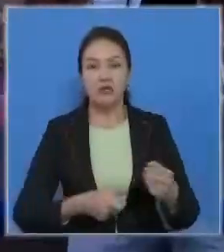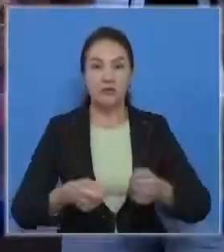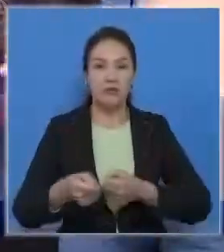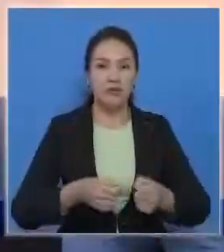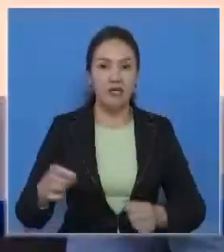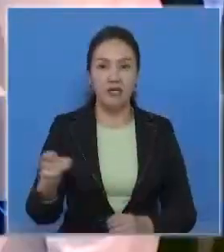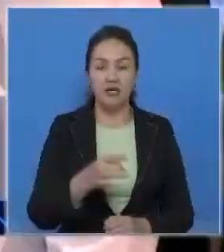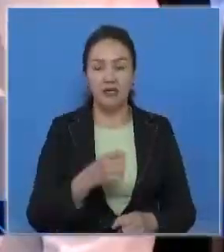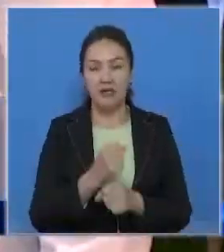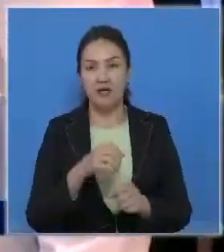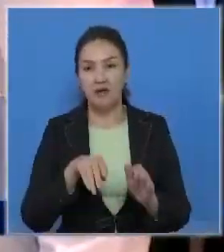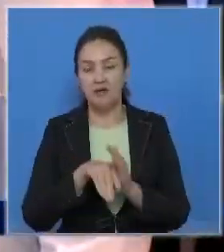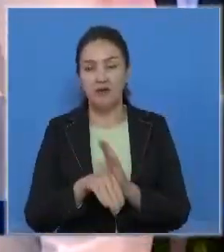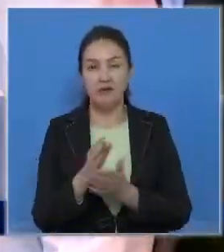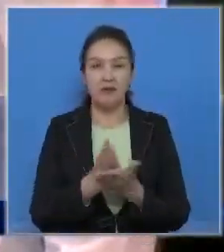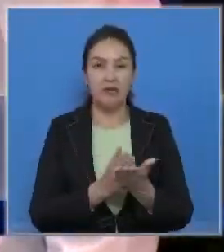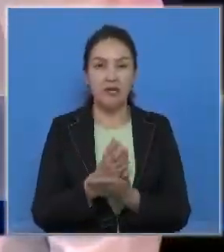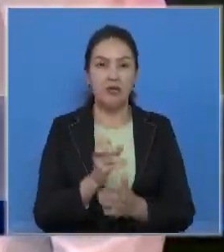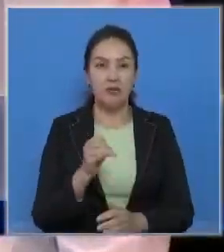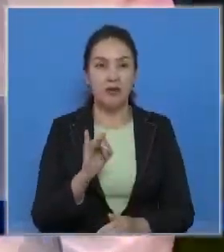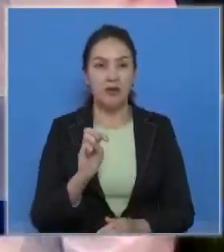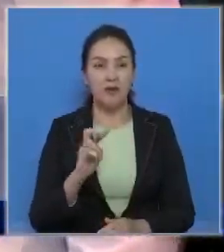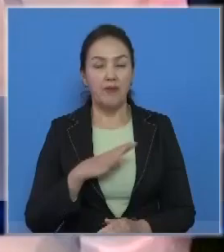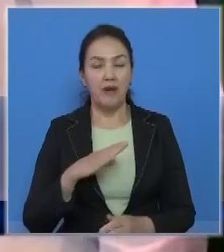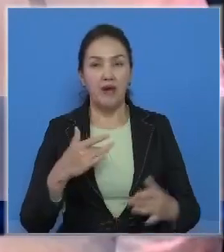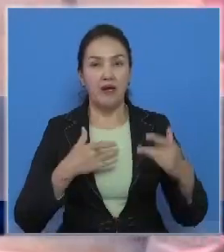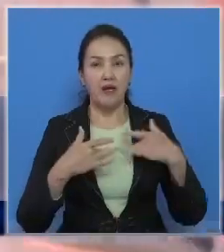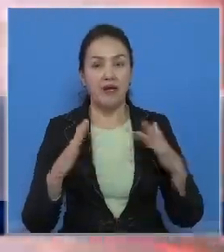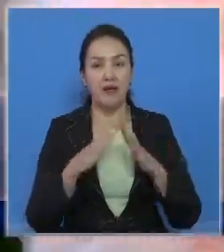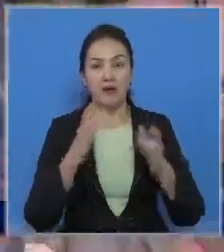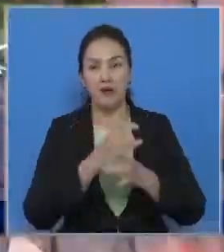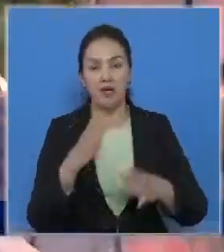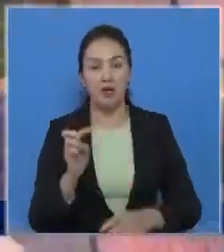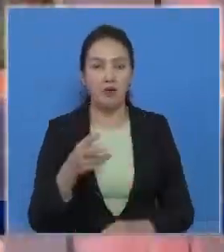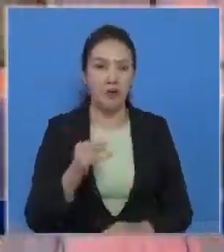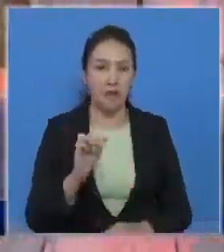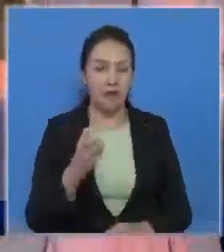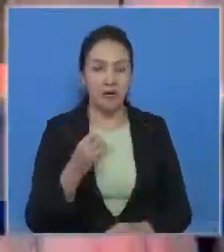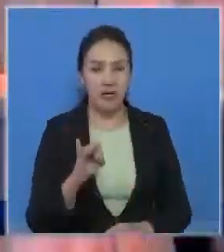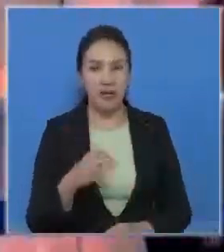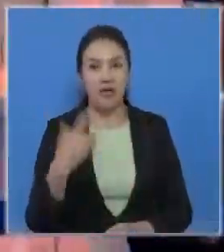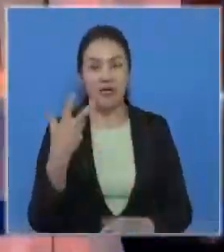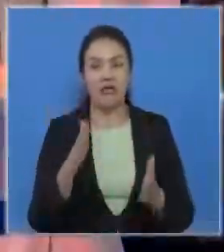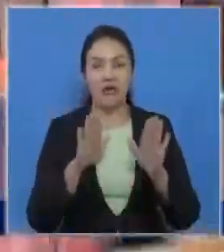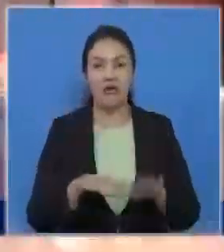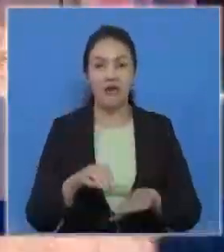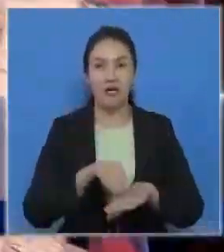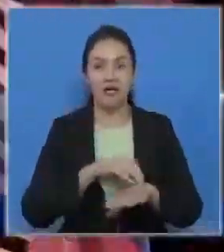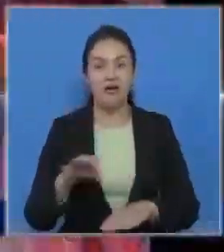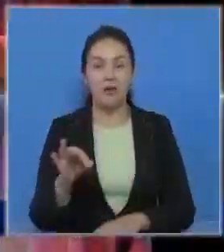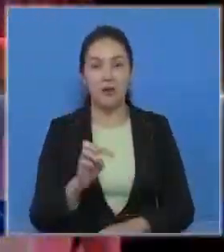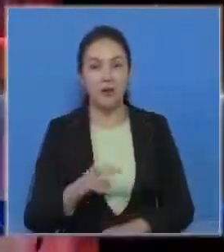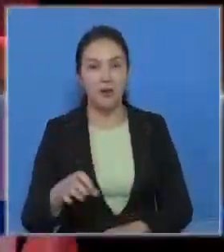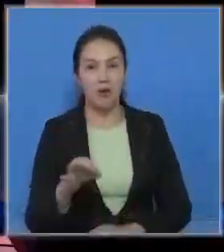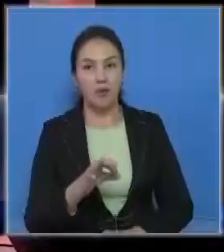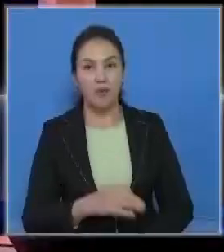руководителю районного отдела внутренней политики нурпии Ису сарсенбаеву и артистский Дом культуры Айгерим жила ушибай третье место акиму абайского